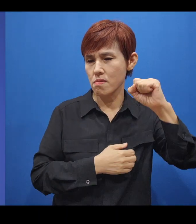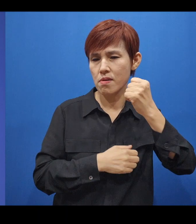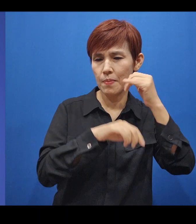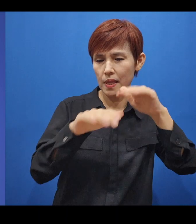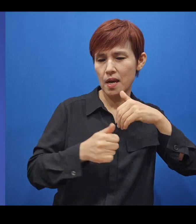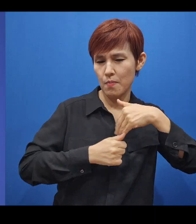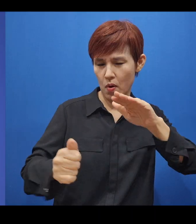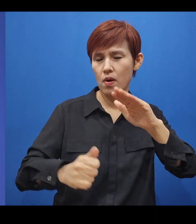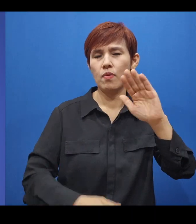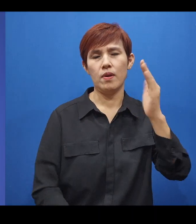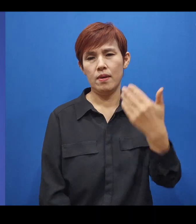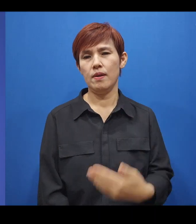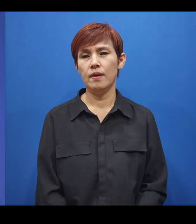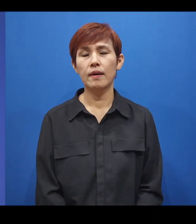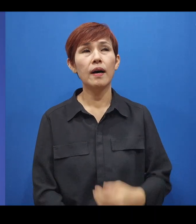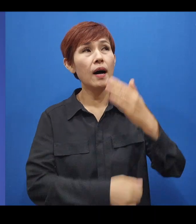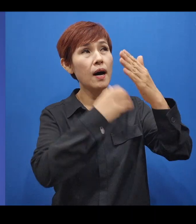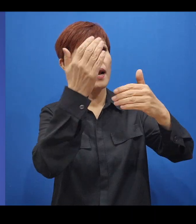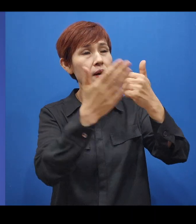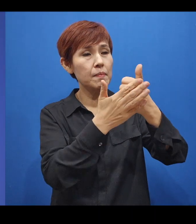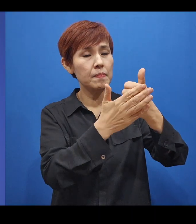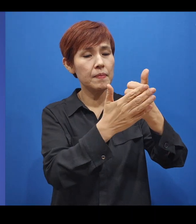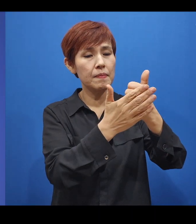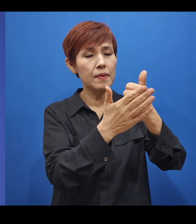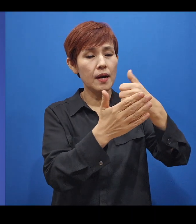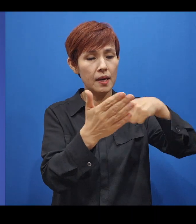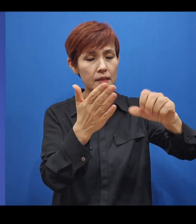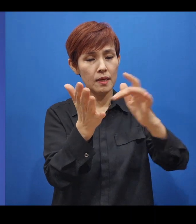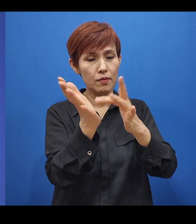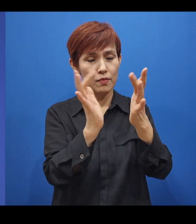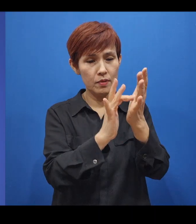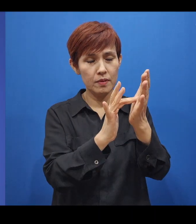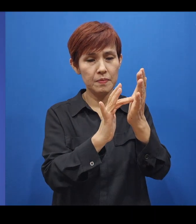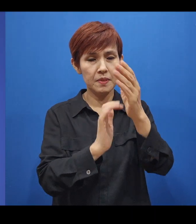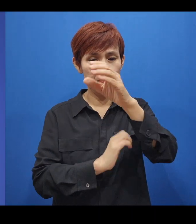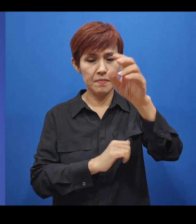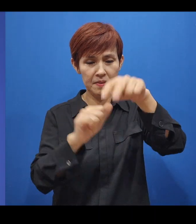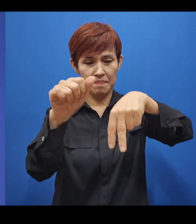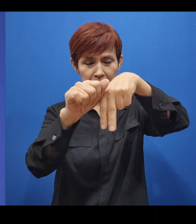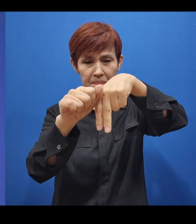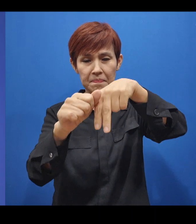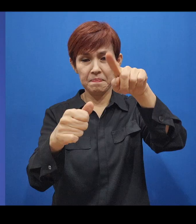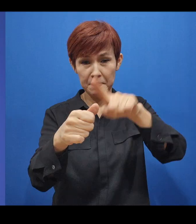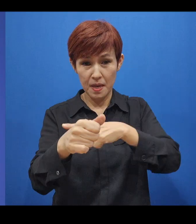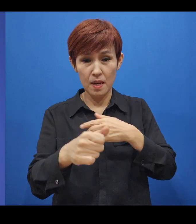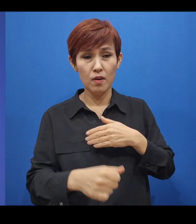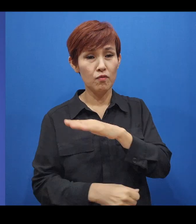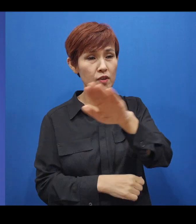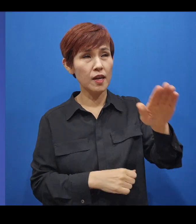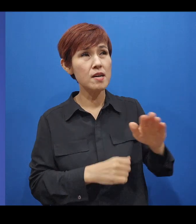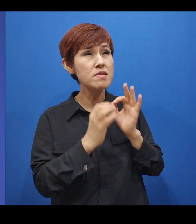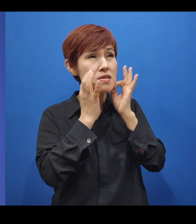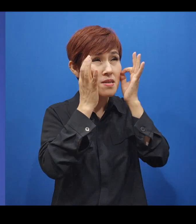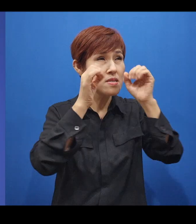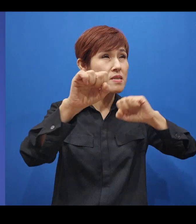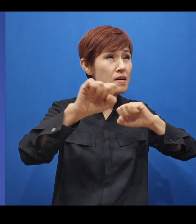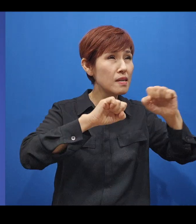하나님의 아들의 목숨을 받았기 때문에 우리가 하나님을 위해 한 모든 것은 별게 아니에요.